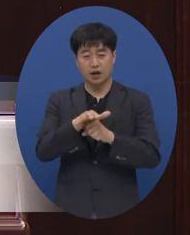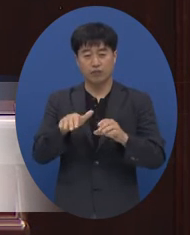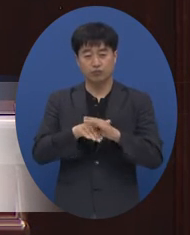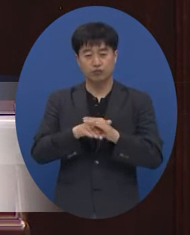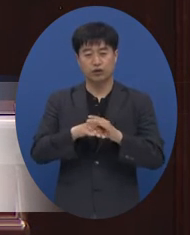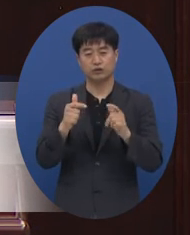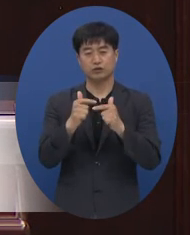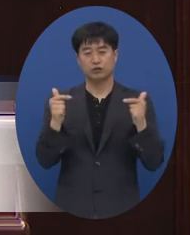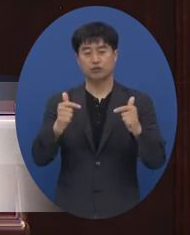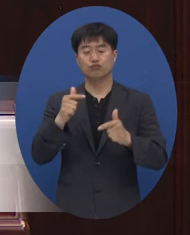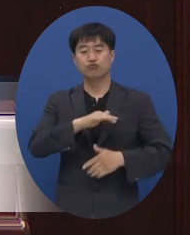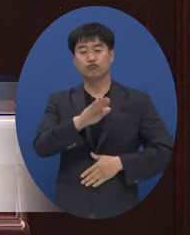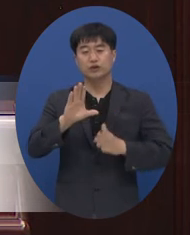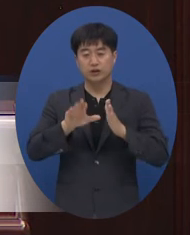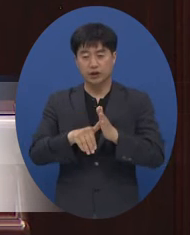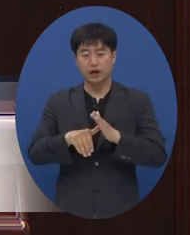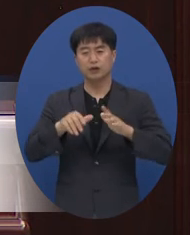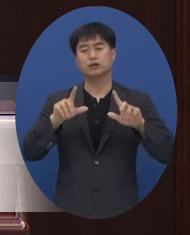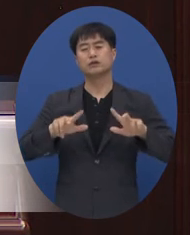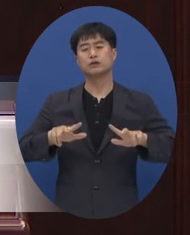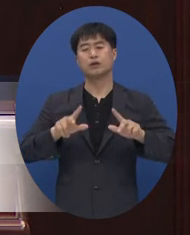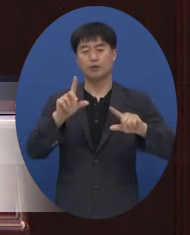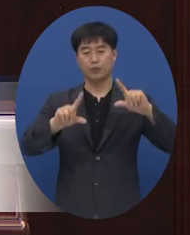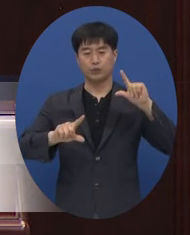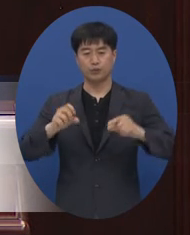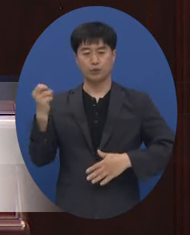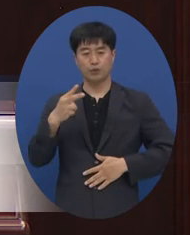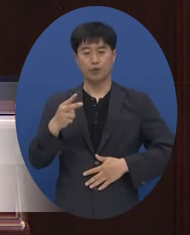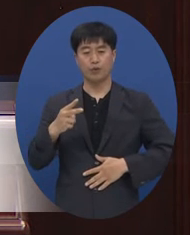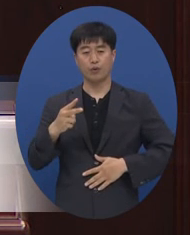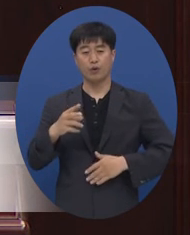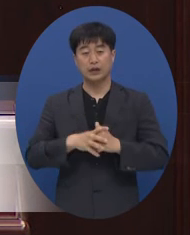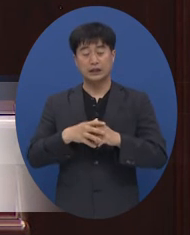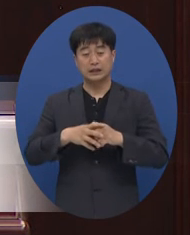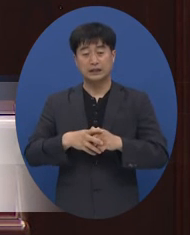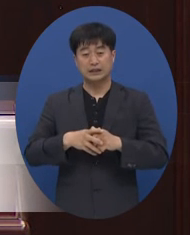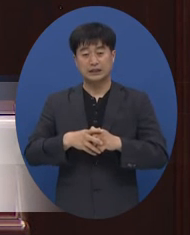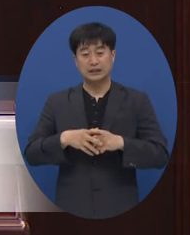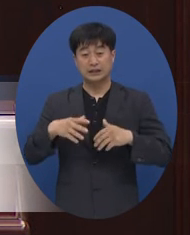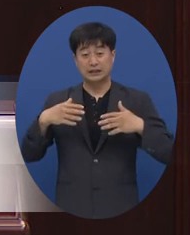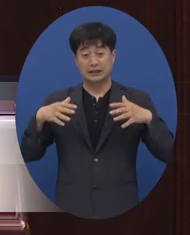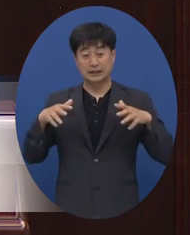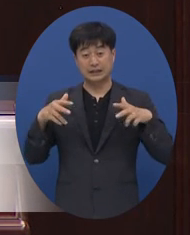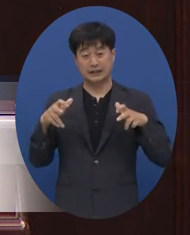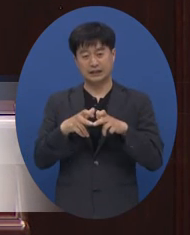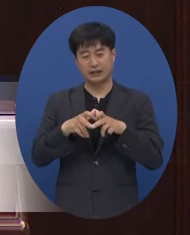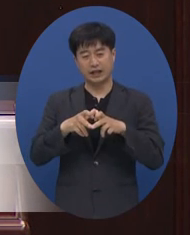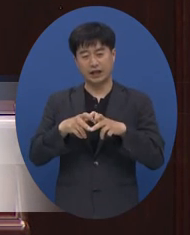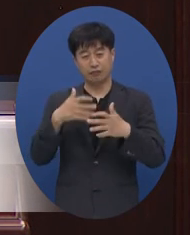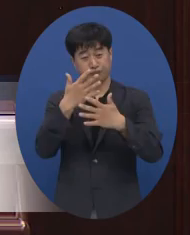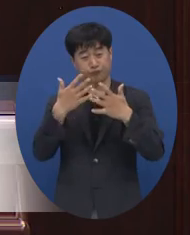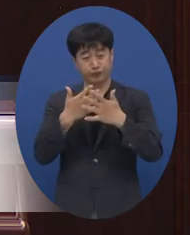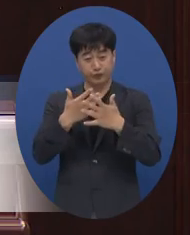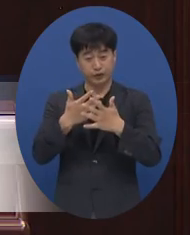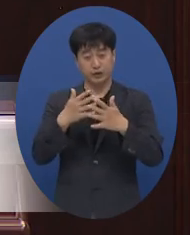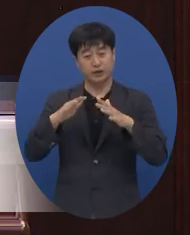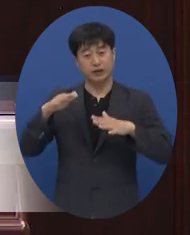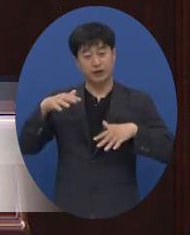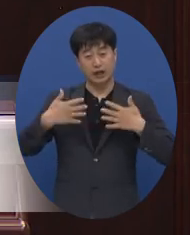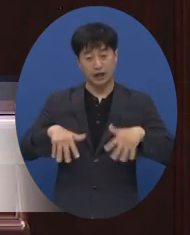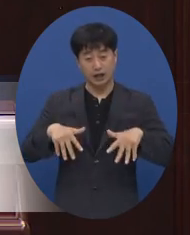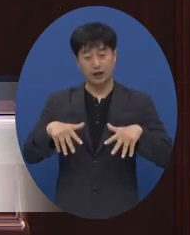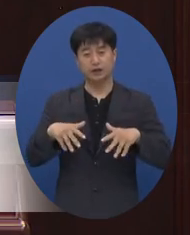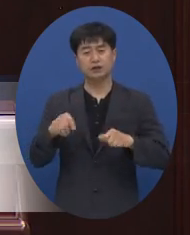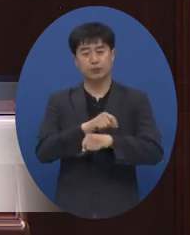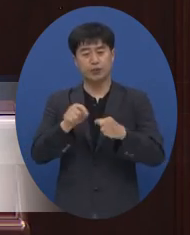가족의 증가는 우리 시대의 현실이고, 그리고 경계선 장애 영유아에 대한 특별 보육은